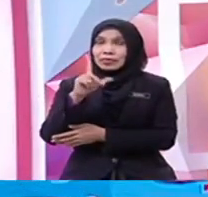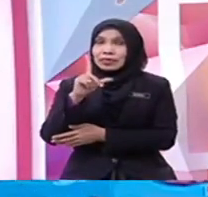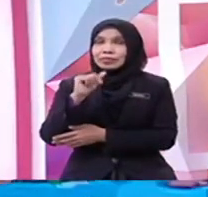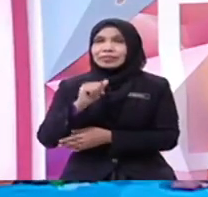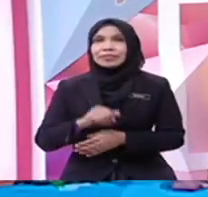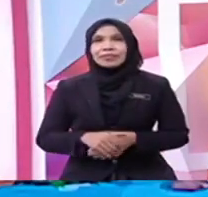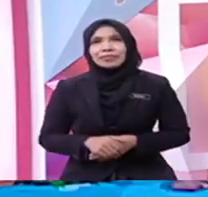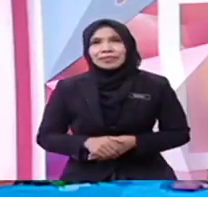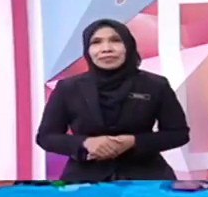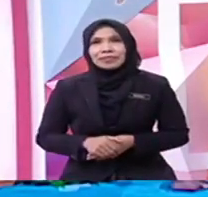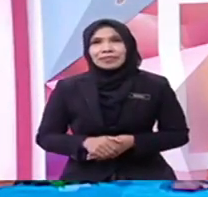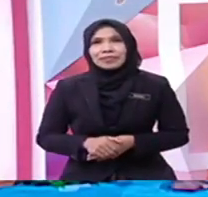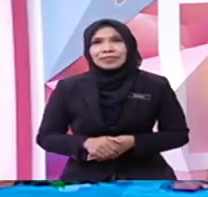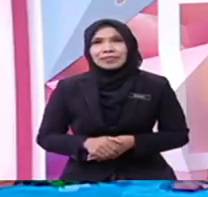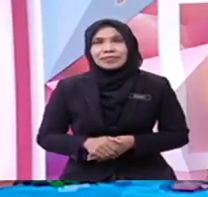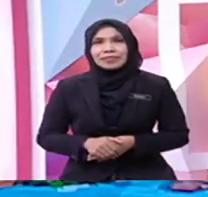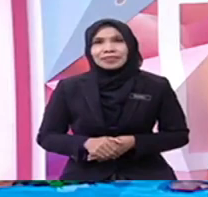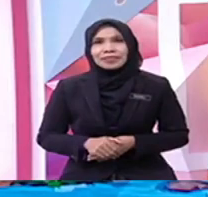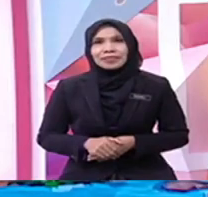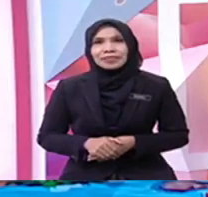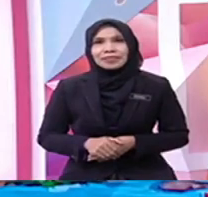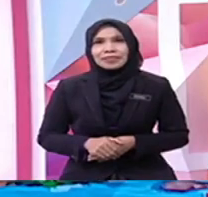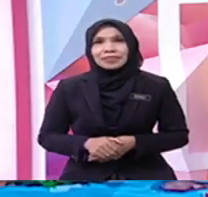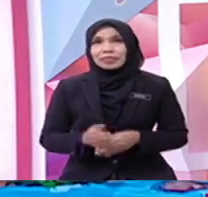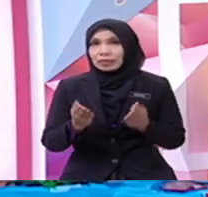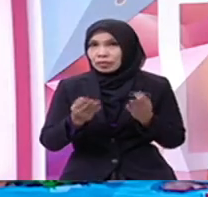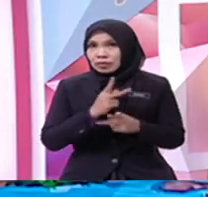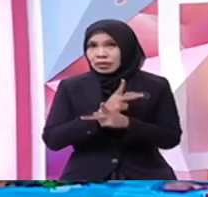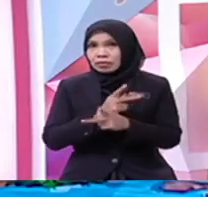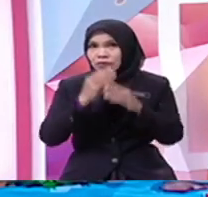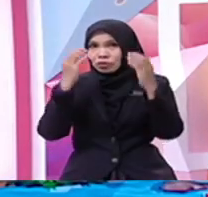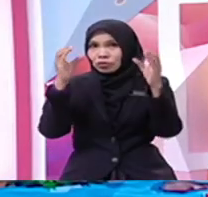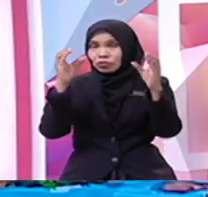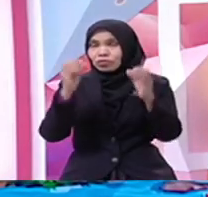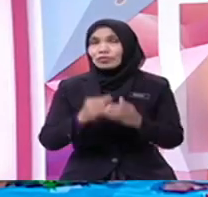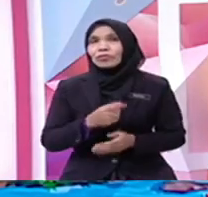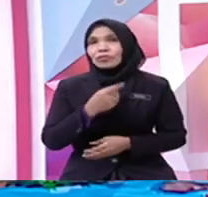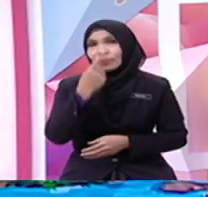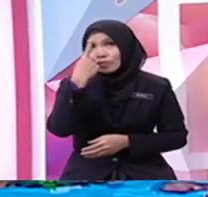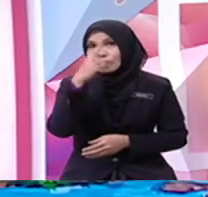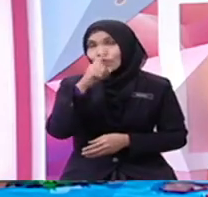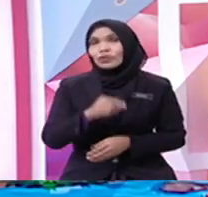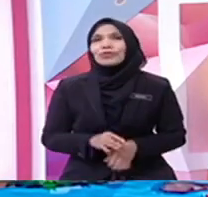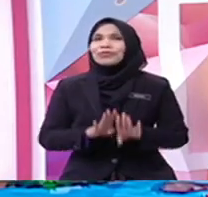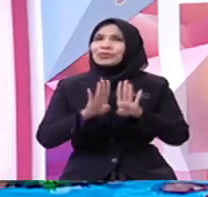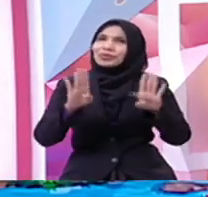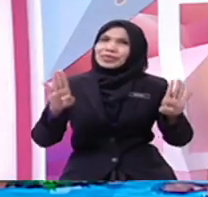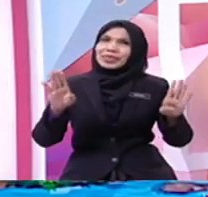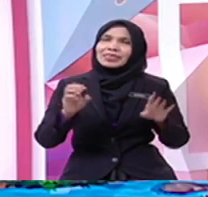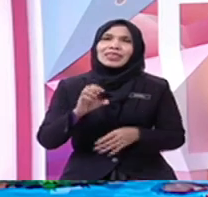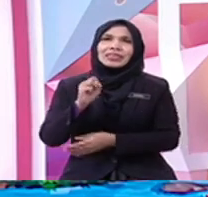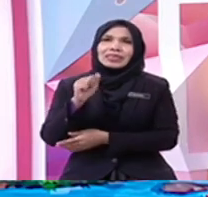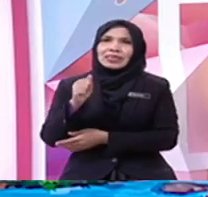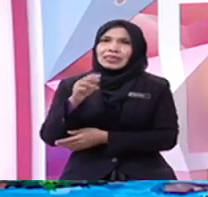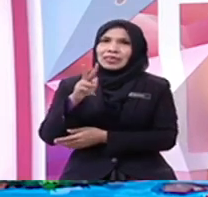cuma kasih sego merasa payah mengharungi pejalan SS sering sampul ini Mari kita tengok pasmira